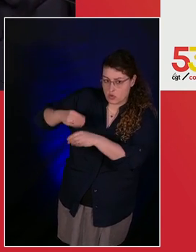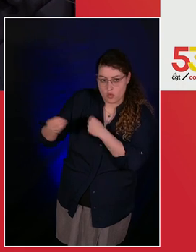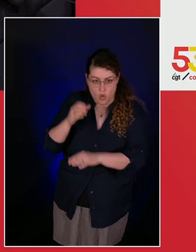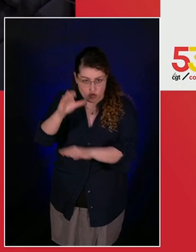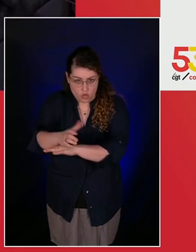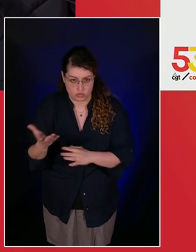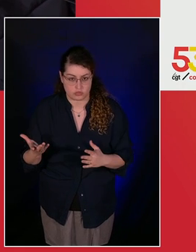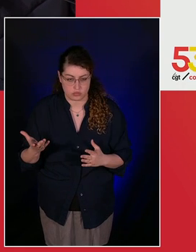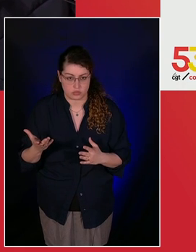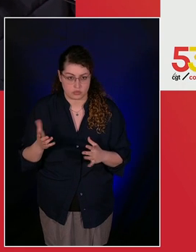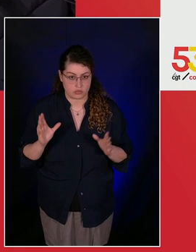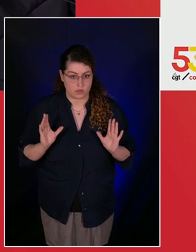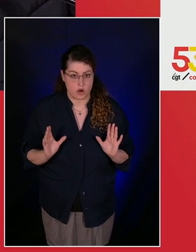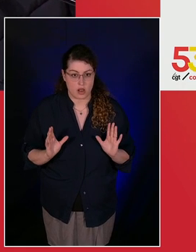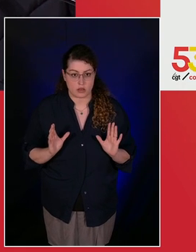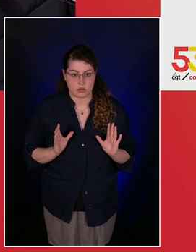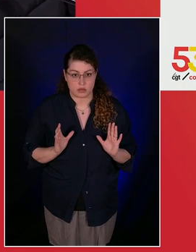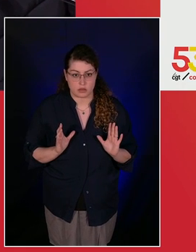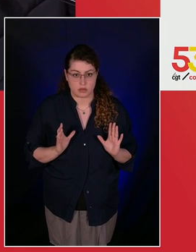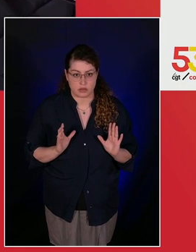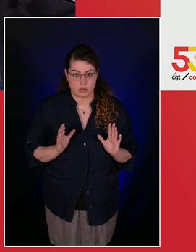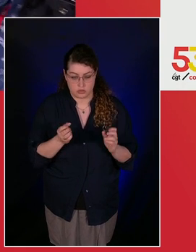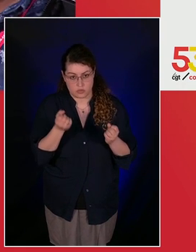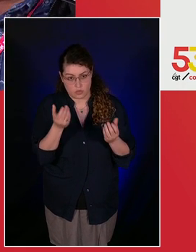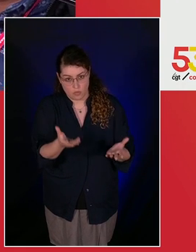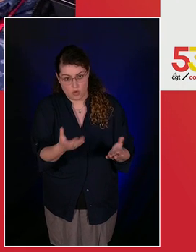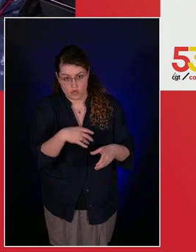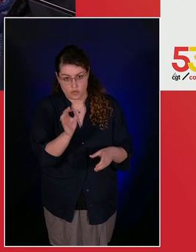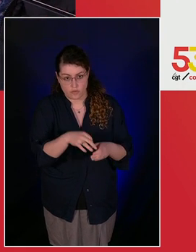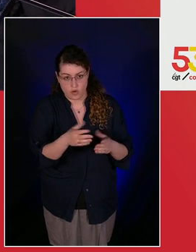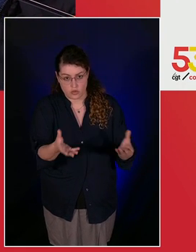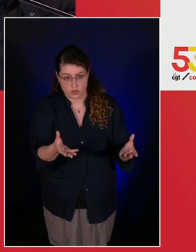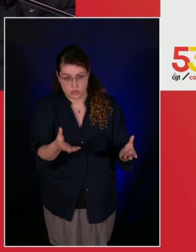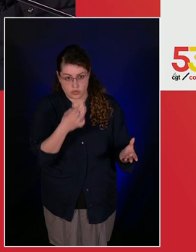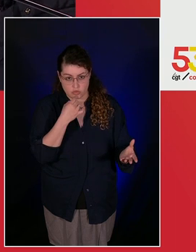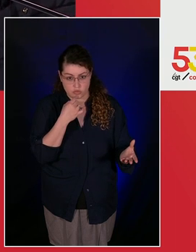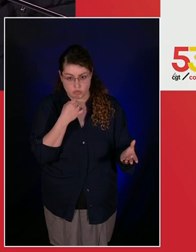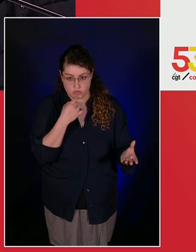euh je propose que voilà nous votions donc le vote est